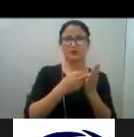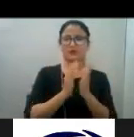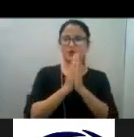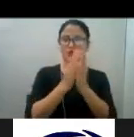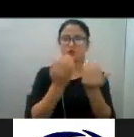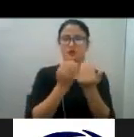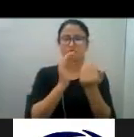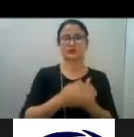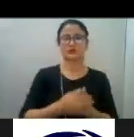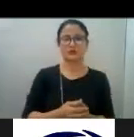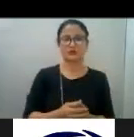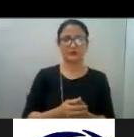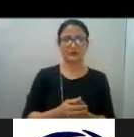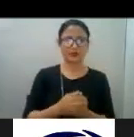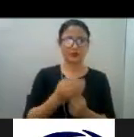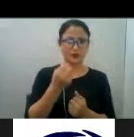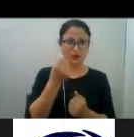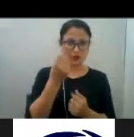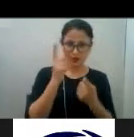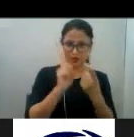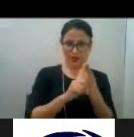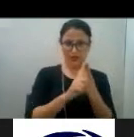गर्दछु। 1